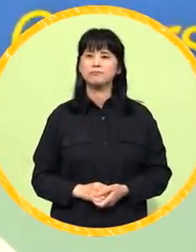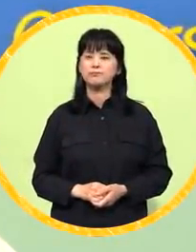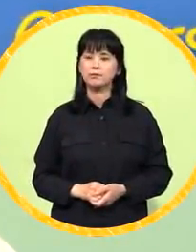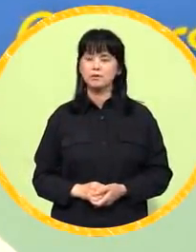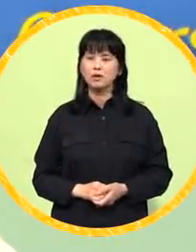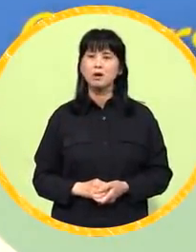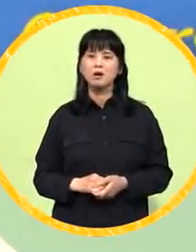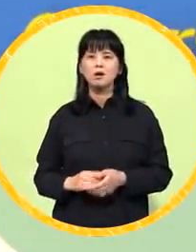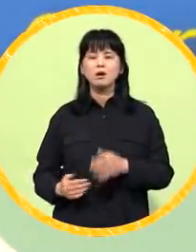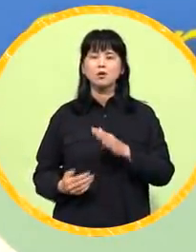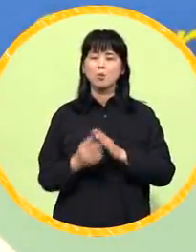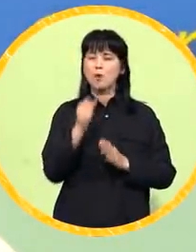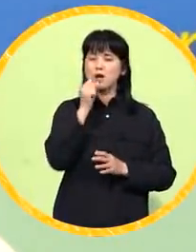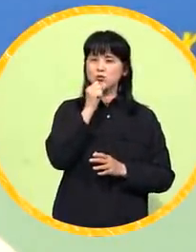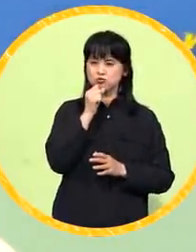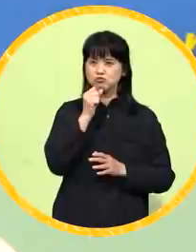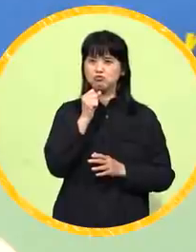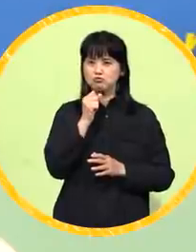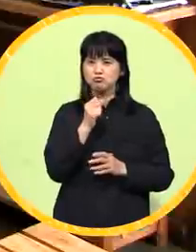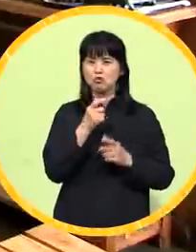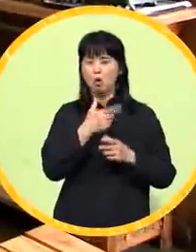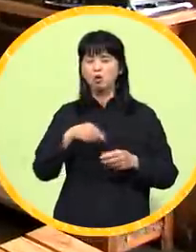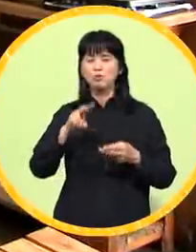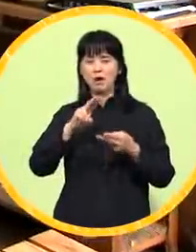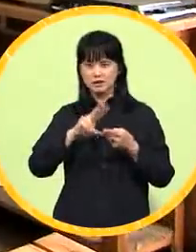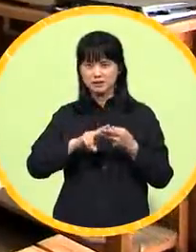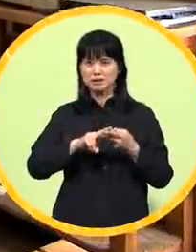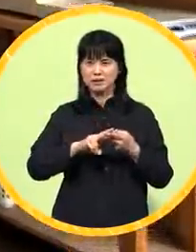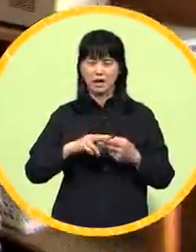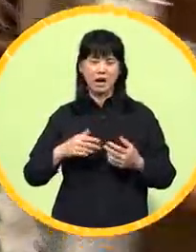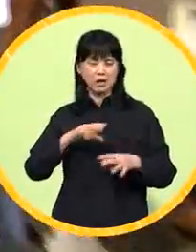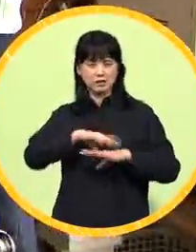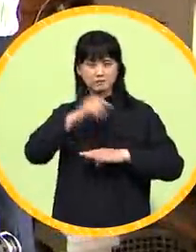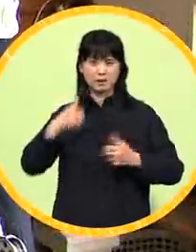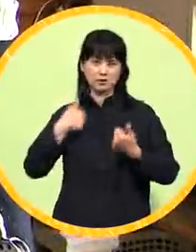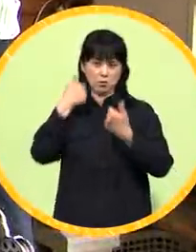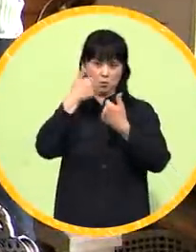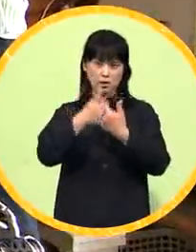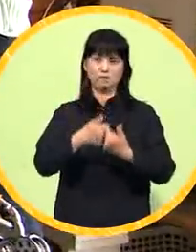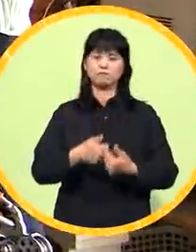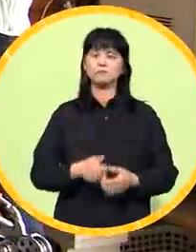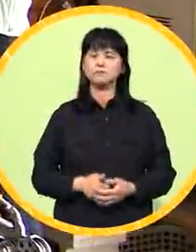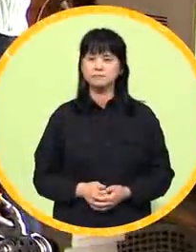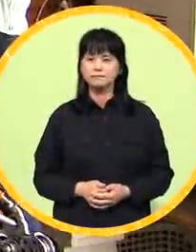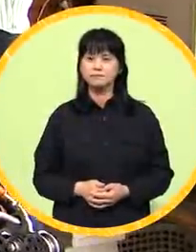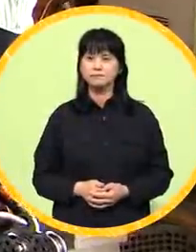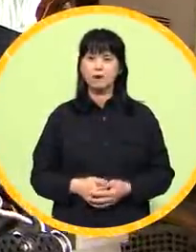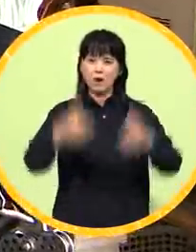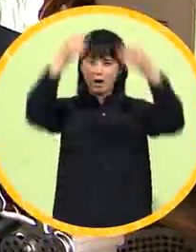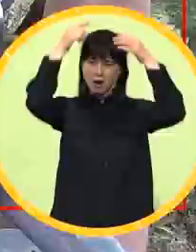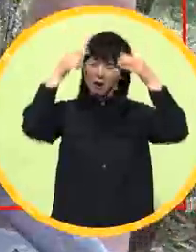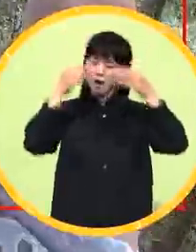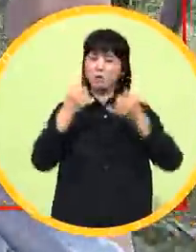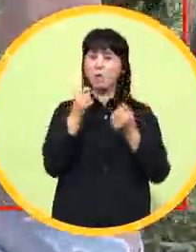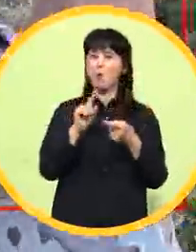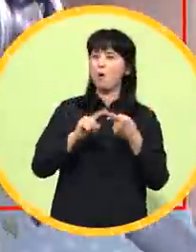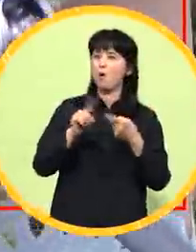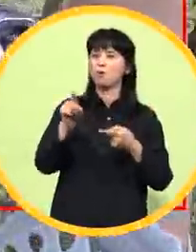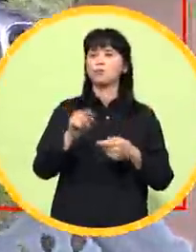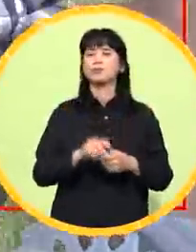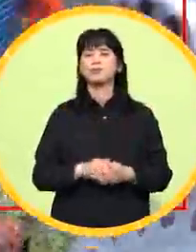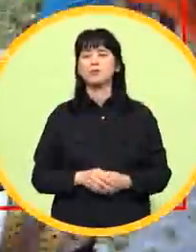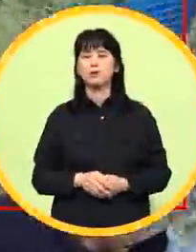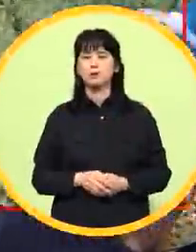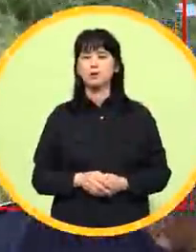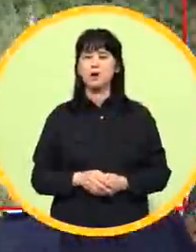トップアイドル熊井友理奈ジップラインと日ている初挑戦あー被り物も似合うわぁ